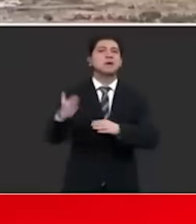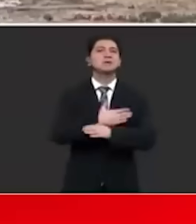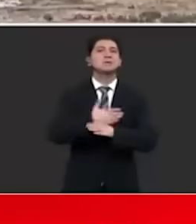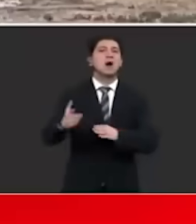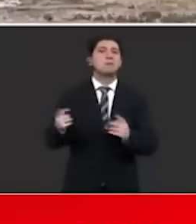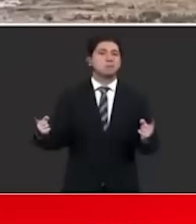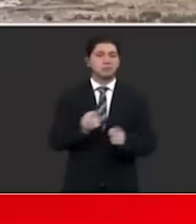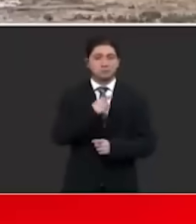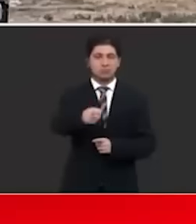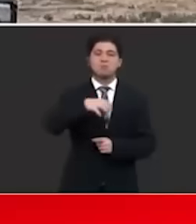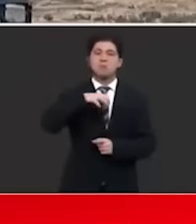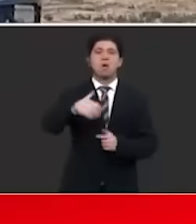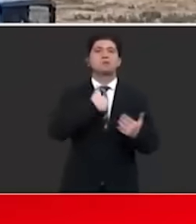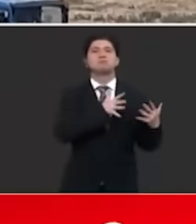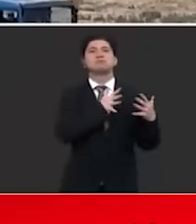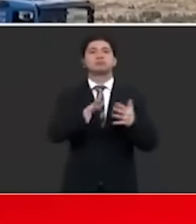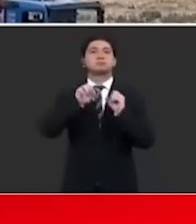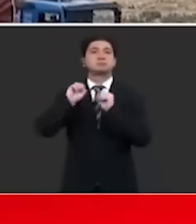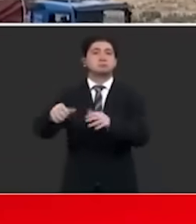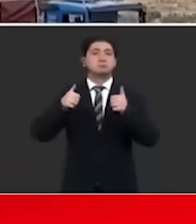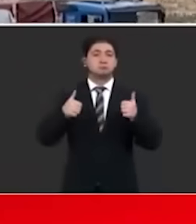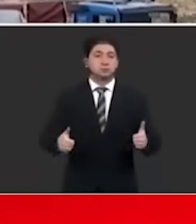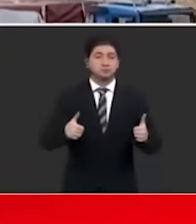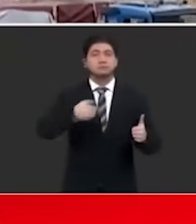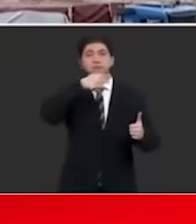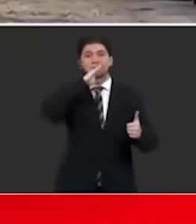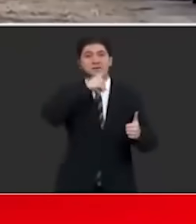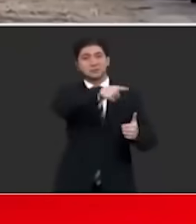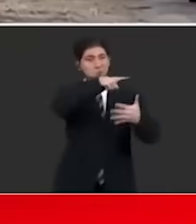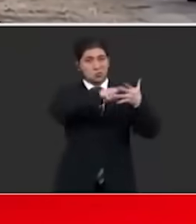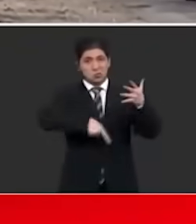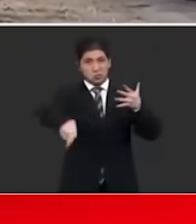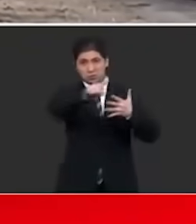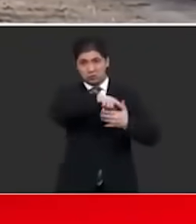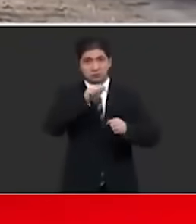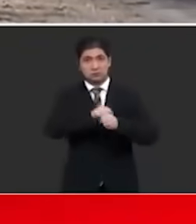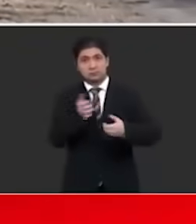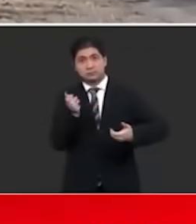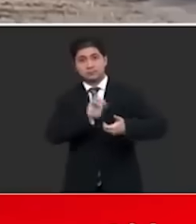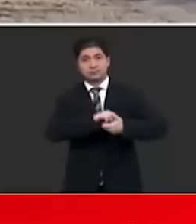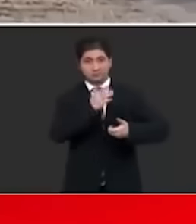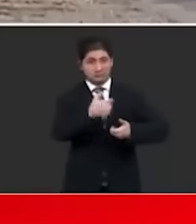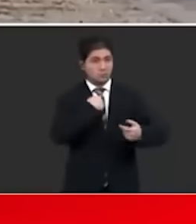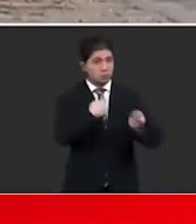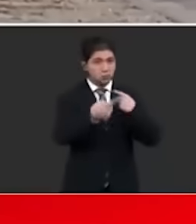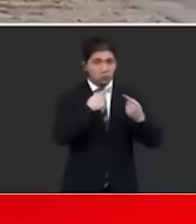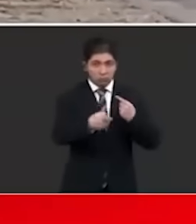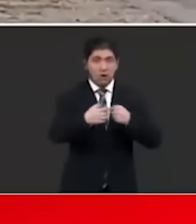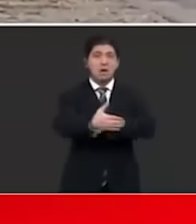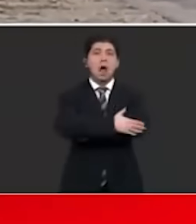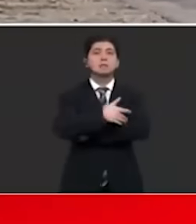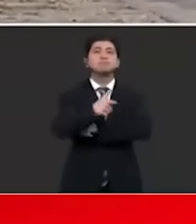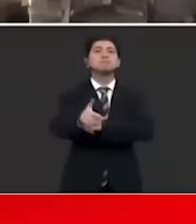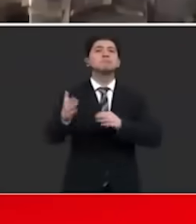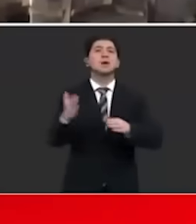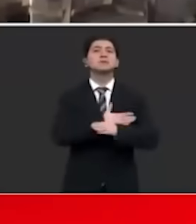sevk etmiş olduk. Mısır makamlarıyla işbirliği içerisinde yardım malzemelerinin Refah